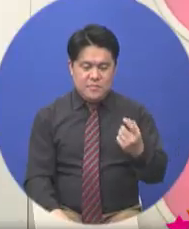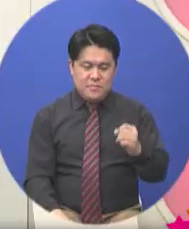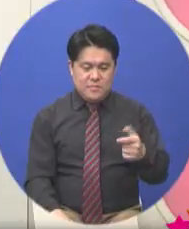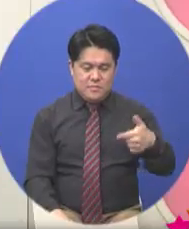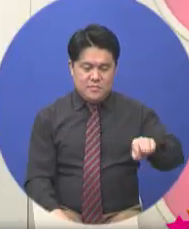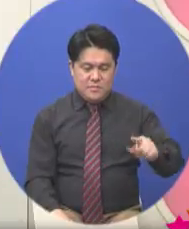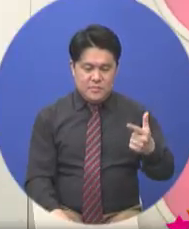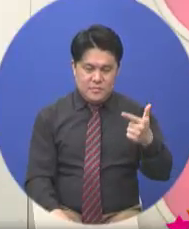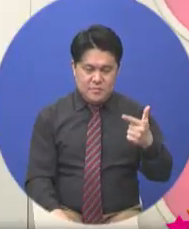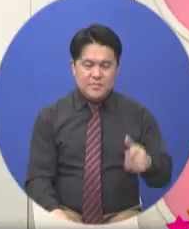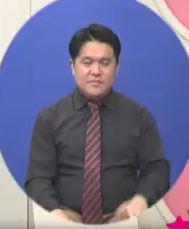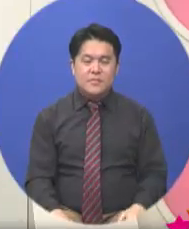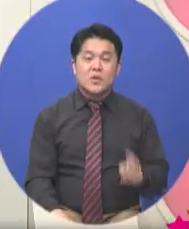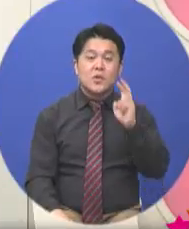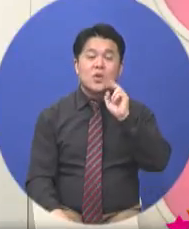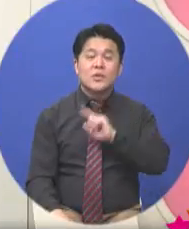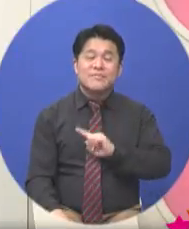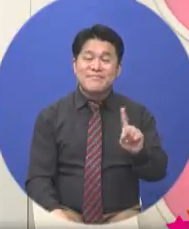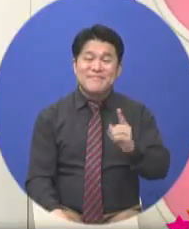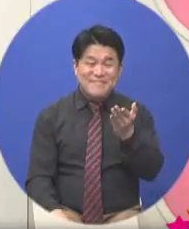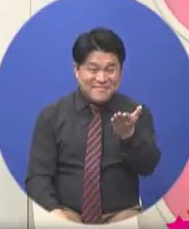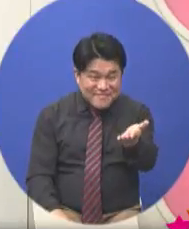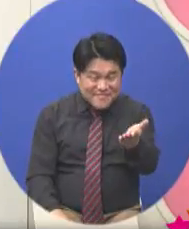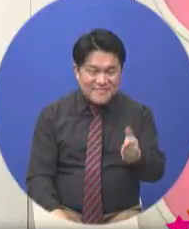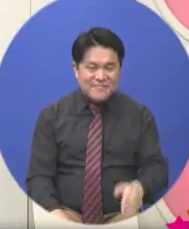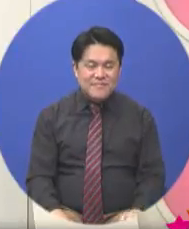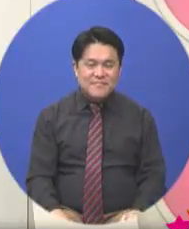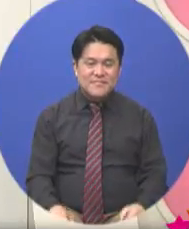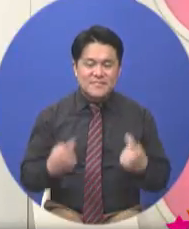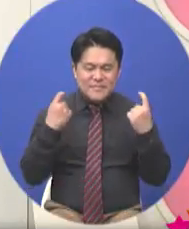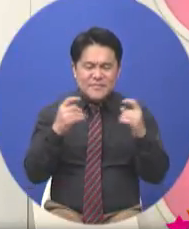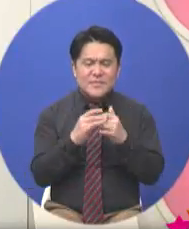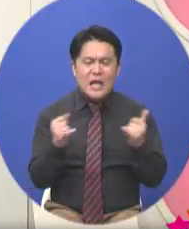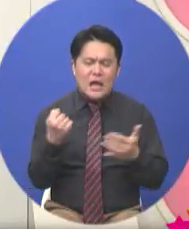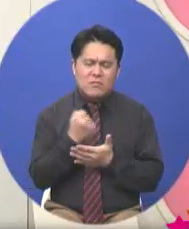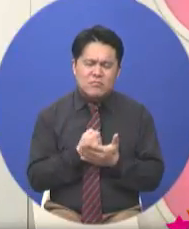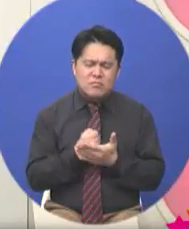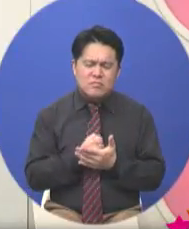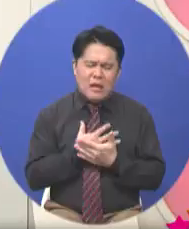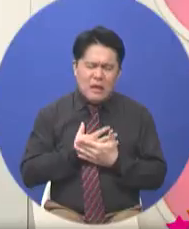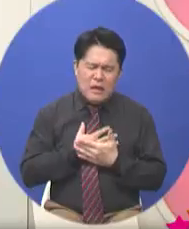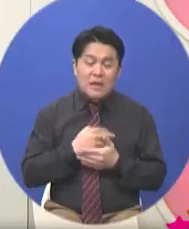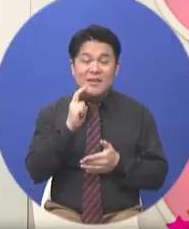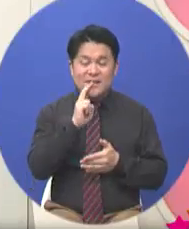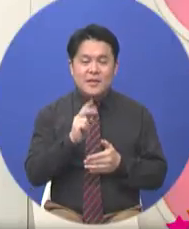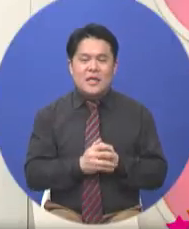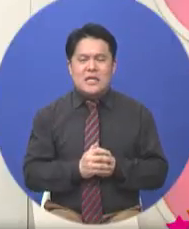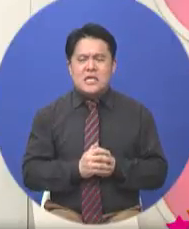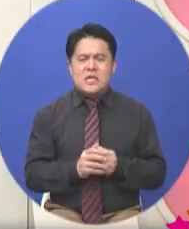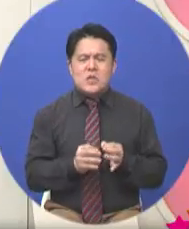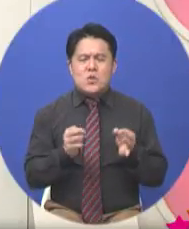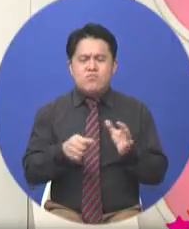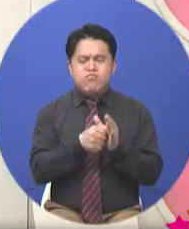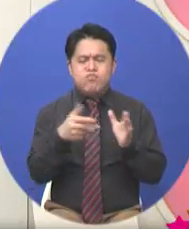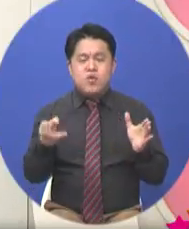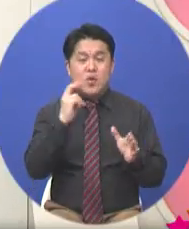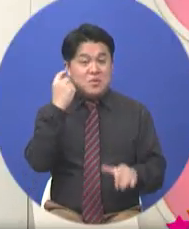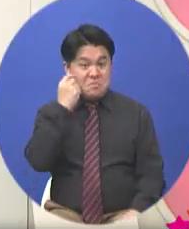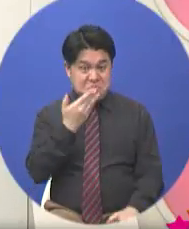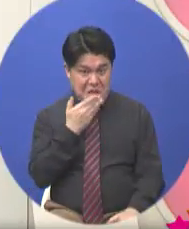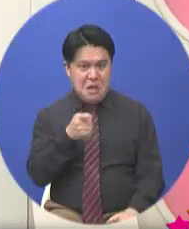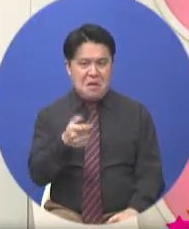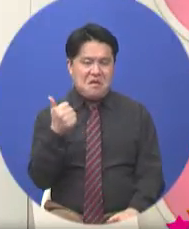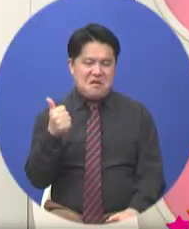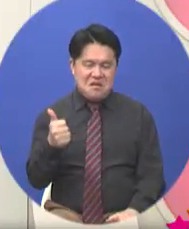어떤 노래로 오늘 불러 주시겠어요? 나그네 스름 하겠습니다. 오래간만에 명곡을 들어보네요. 그러게